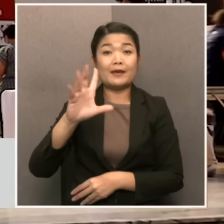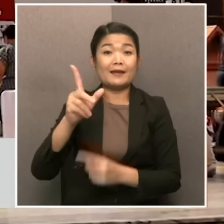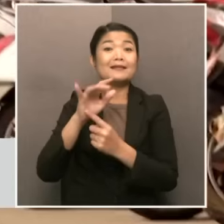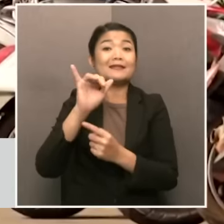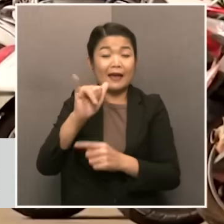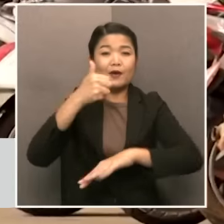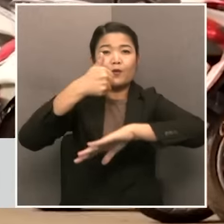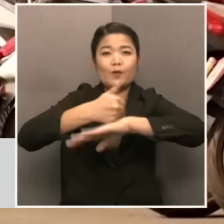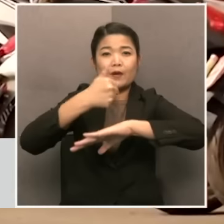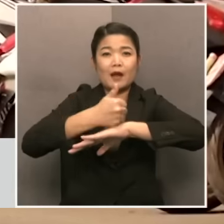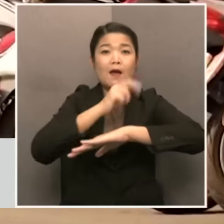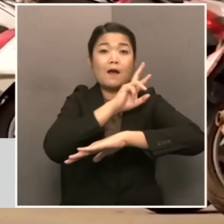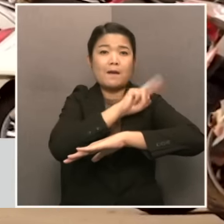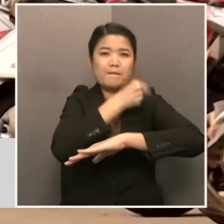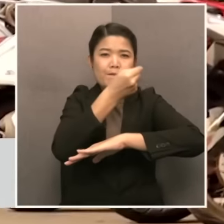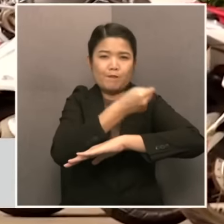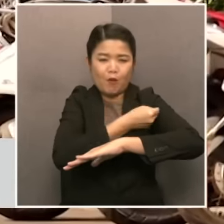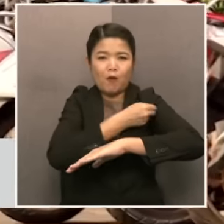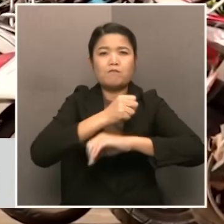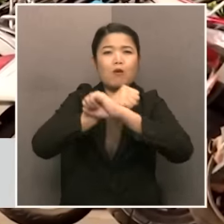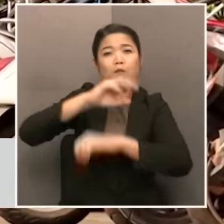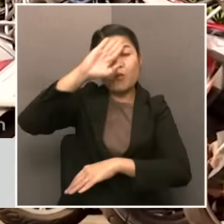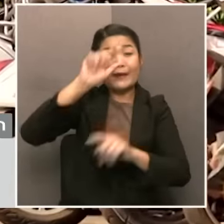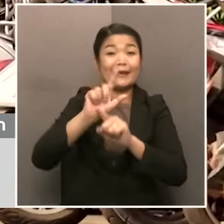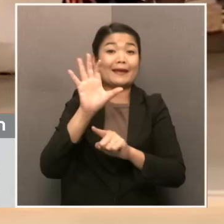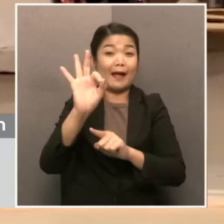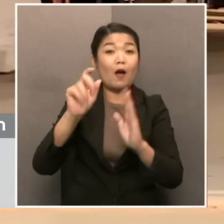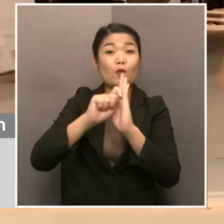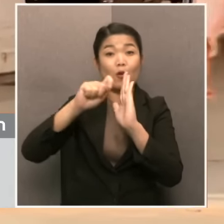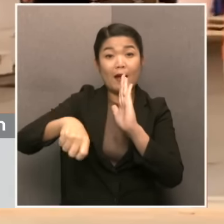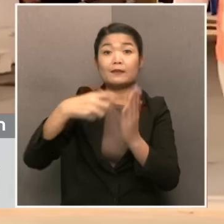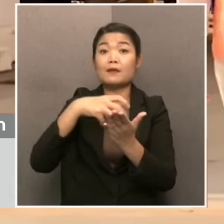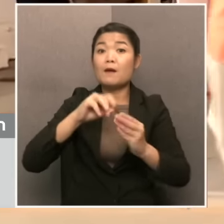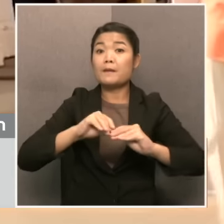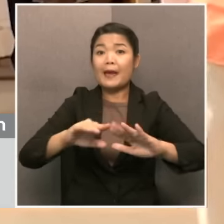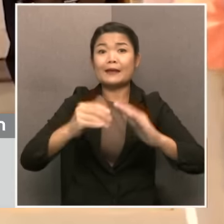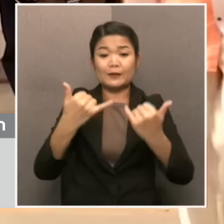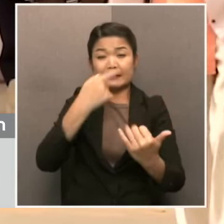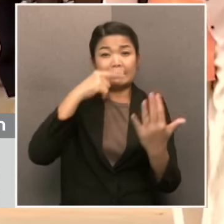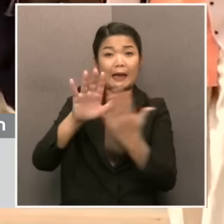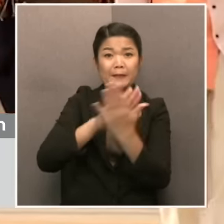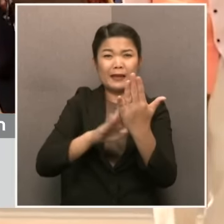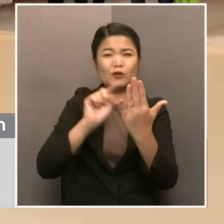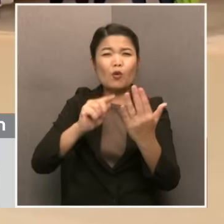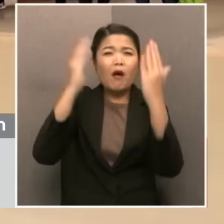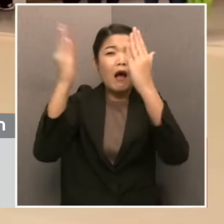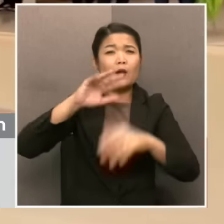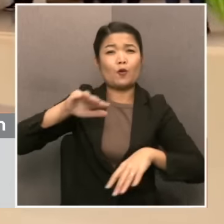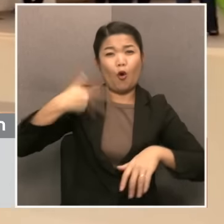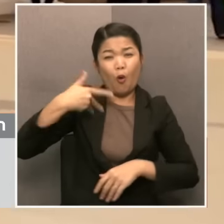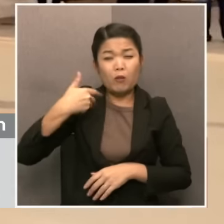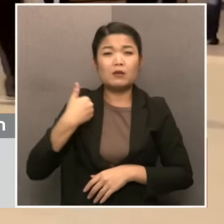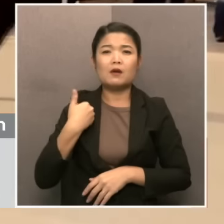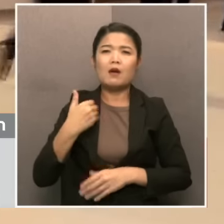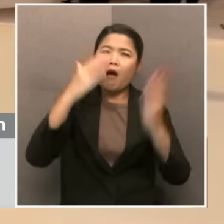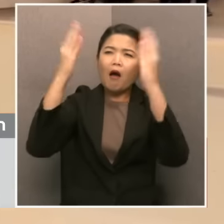องกันควบคุมโรคที่9นครราชสีมาก็เปิดเผยค่ะว่าตอนนี้ประเทศไทยเราก็เข้าสู่ฤดูร้อนสภาพอากาศที่ร้